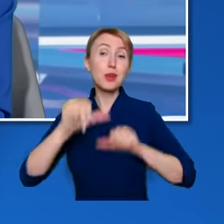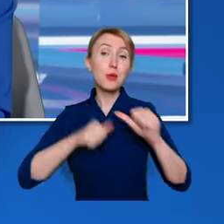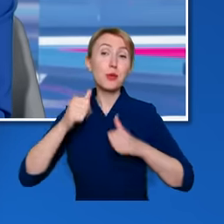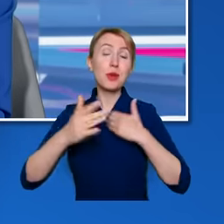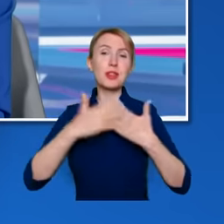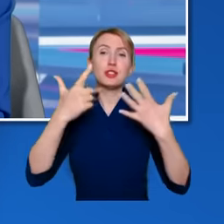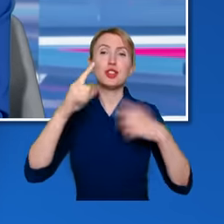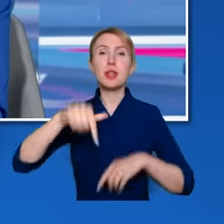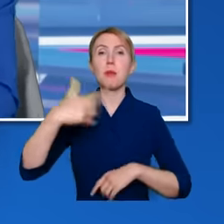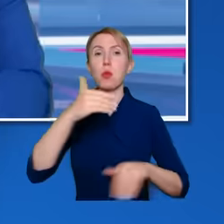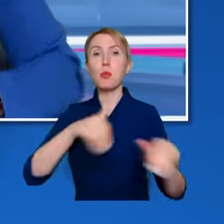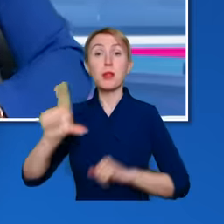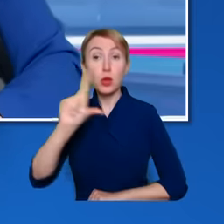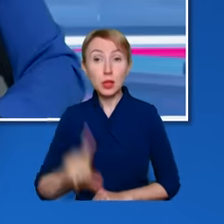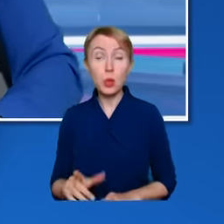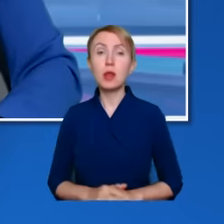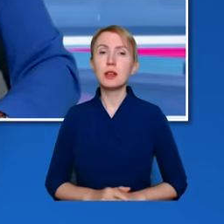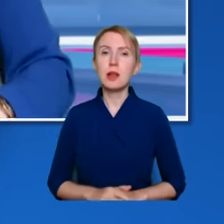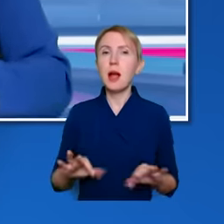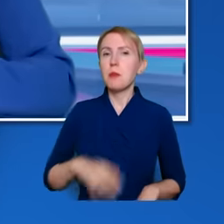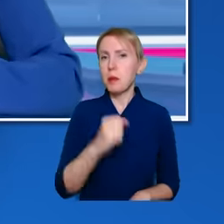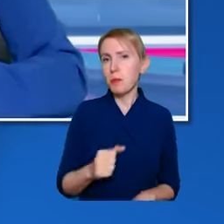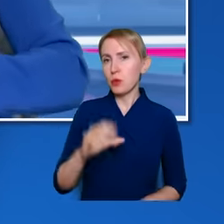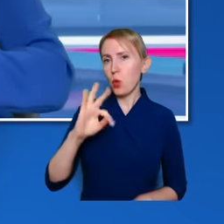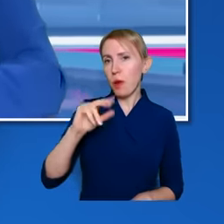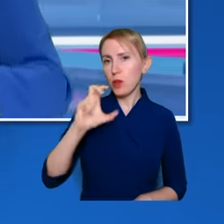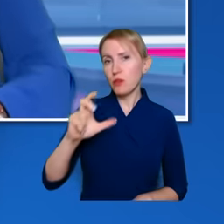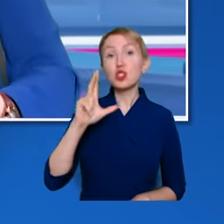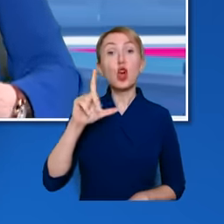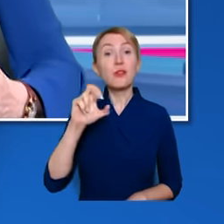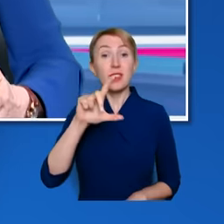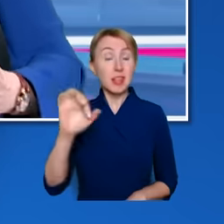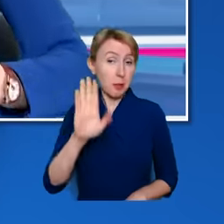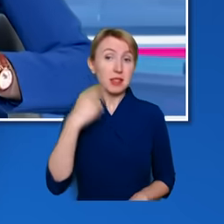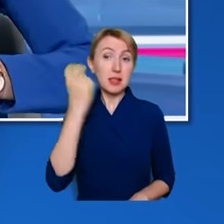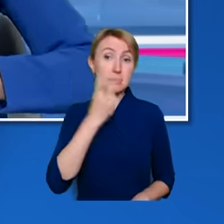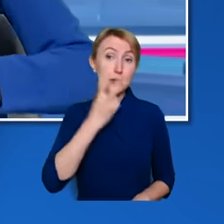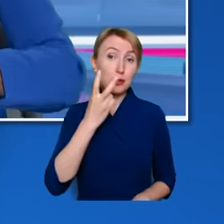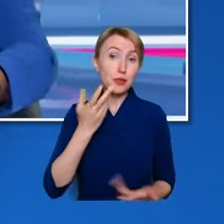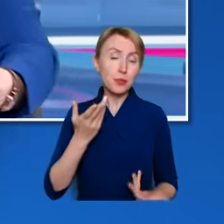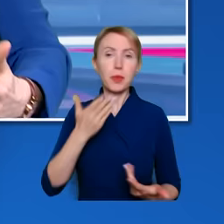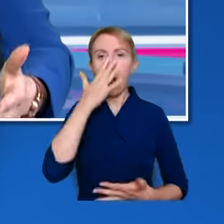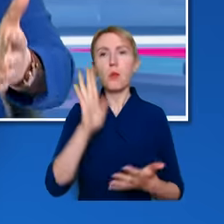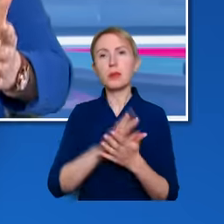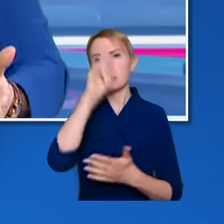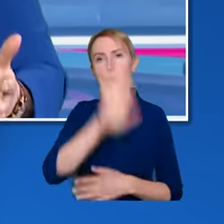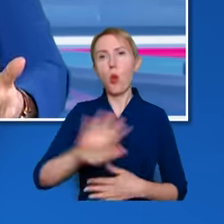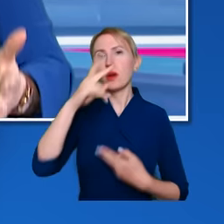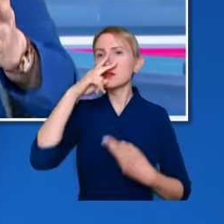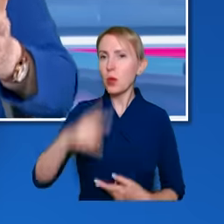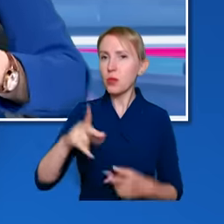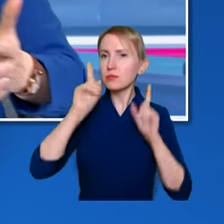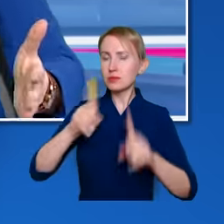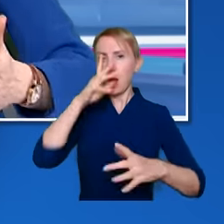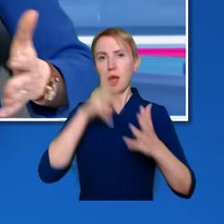7,5 miliona złotych. Czy pan poseł Witold Tumanowicz z Konfederacji jest zainteresowany tym, żeby opinia publiczna zobaczyła sobie ten